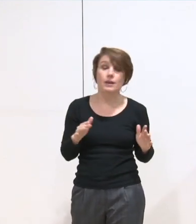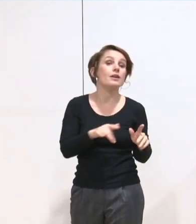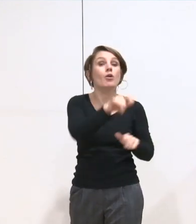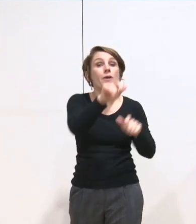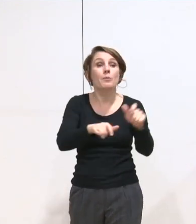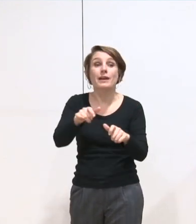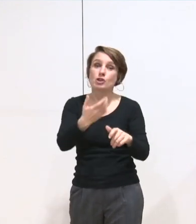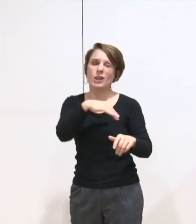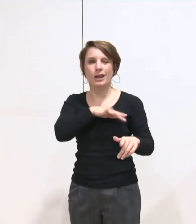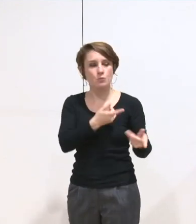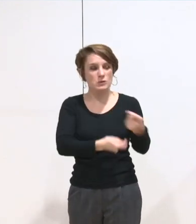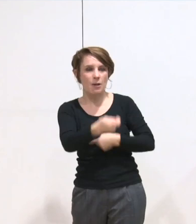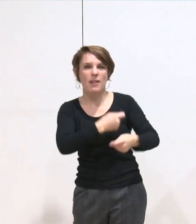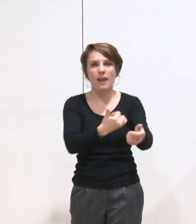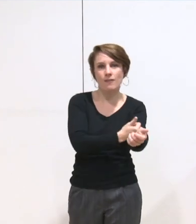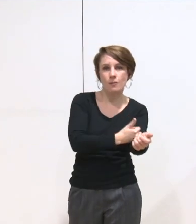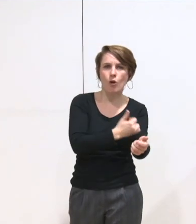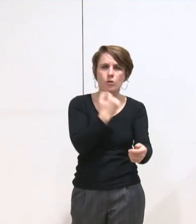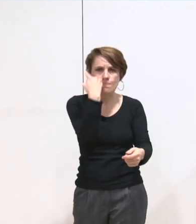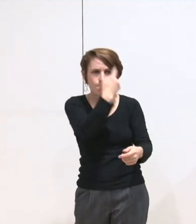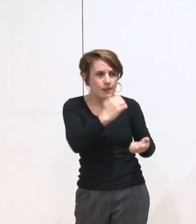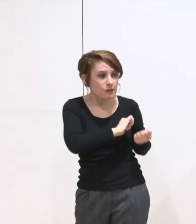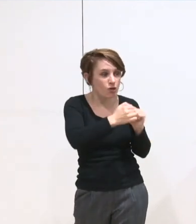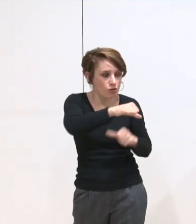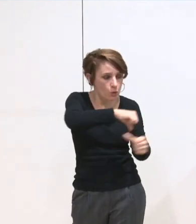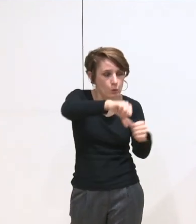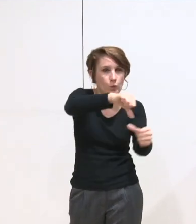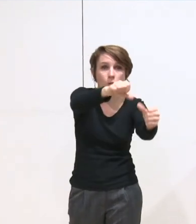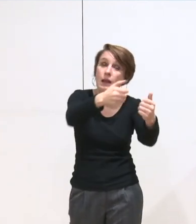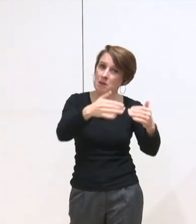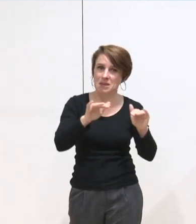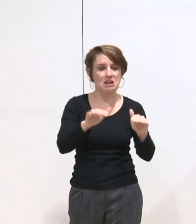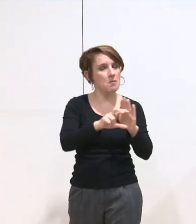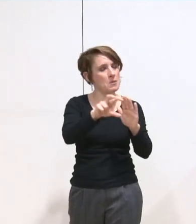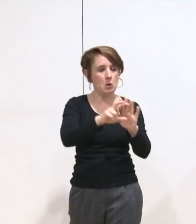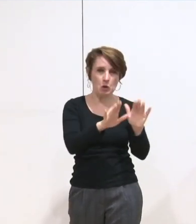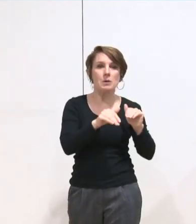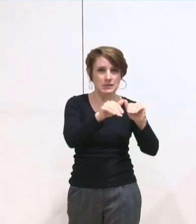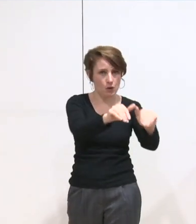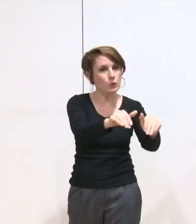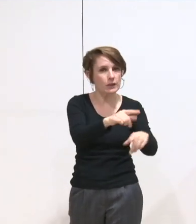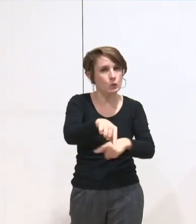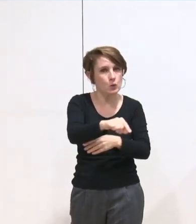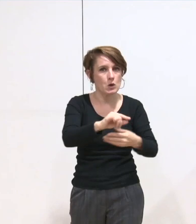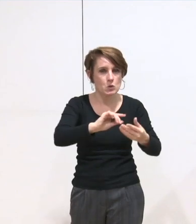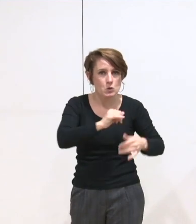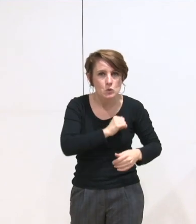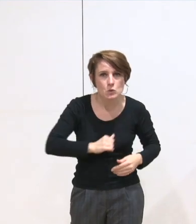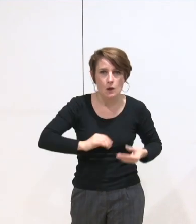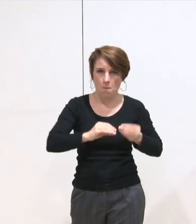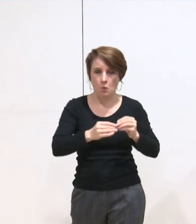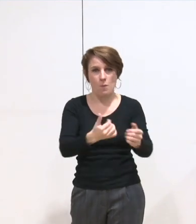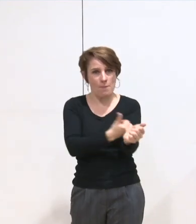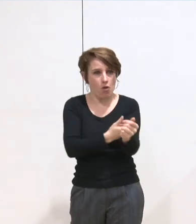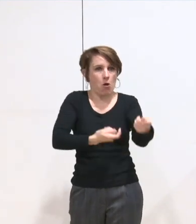grand banditisme ont changé, la ville de Grenoble continue d'être frappée au-delà de sa surface par